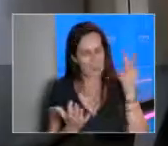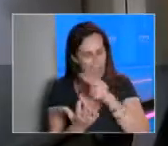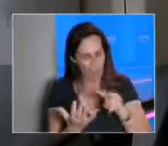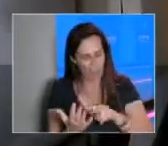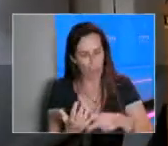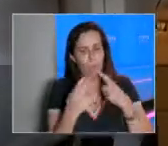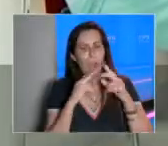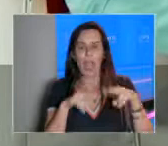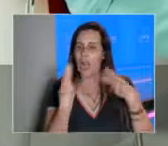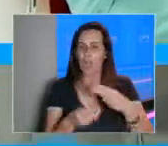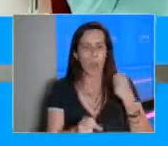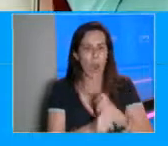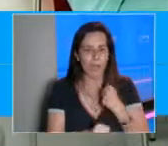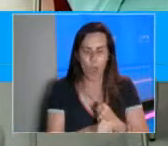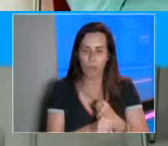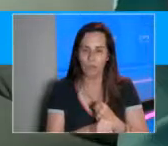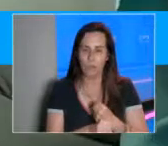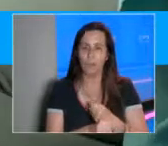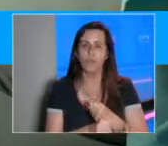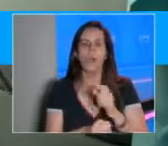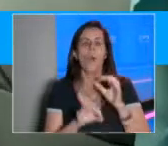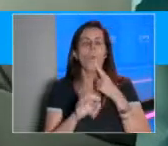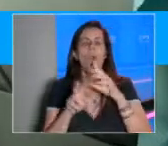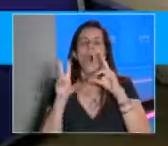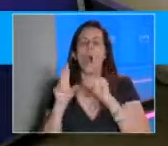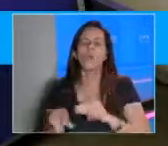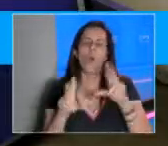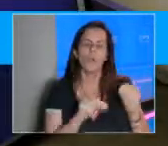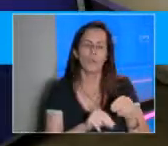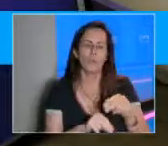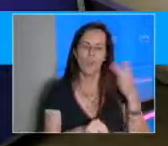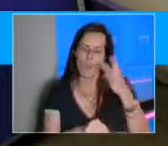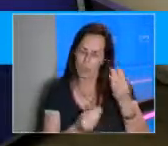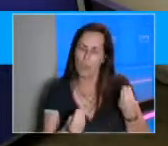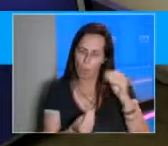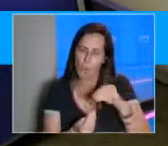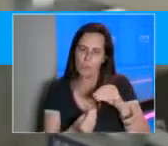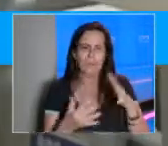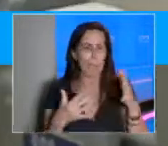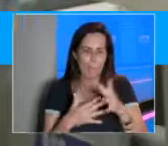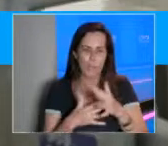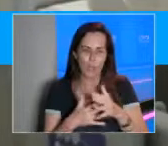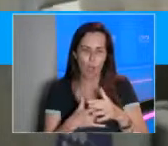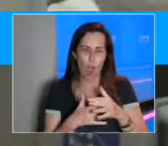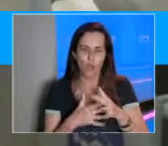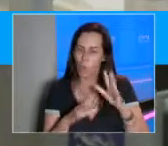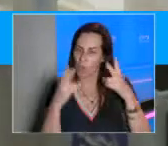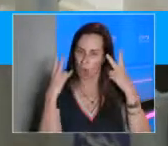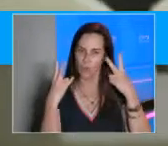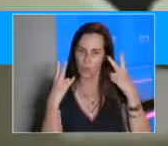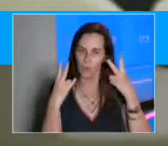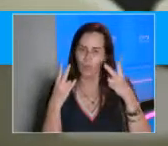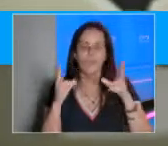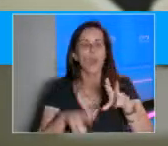מדבר על החזרה לעבודה. הוא משתמש בדיוק באותם כללים, הוא כמובן מוסיף את נושא הבדיקות שהן מאוד מאוד חשובות,